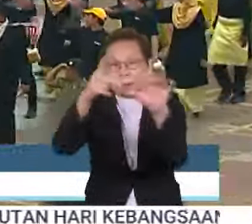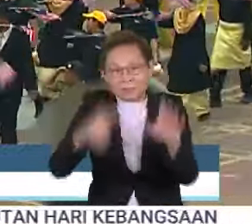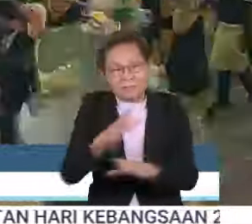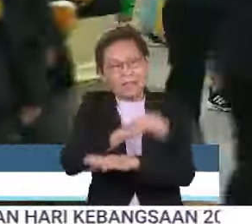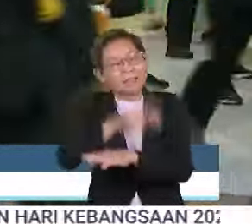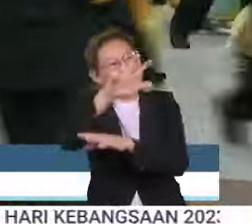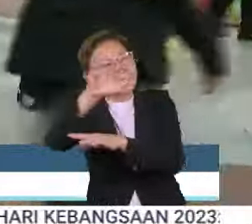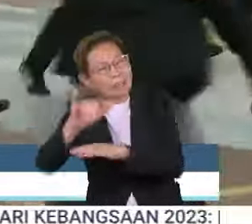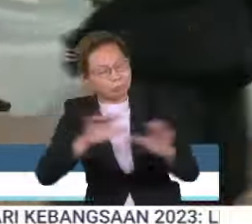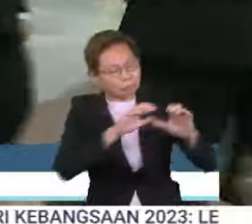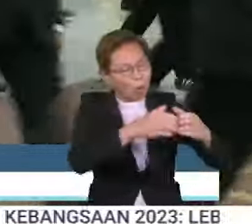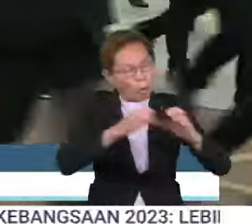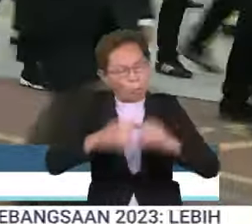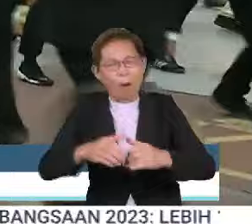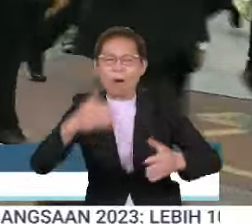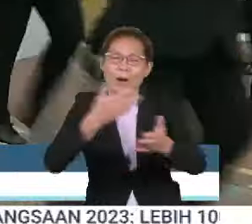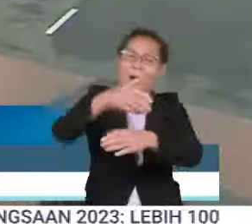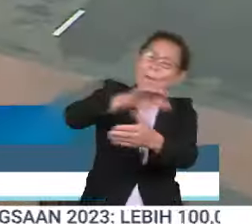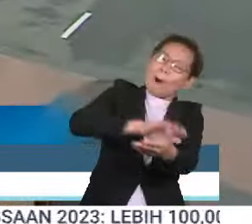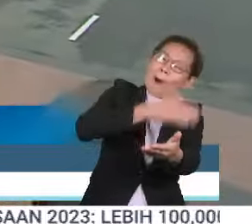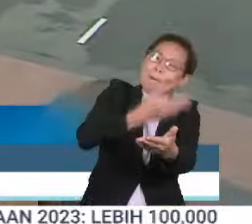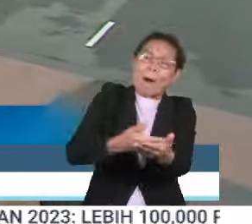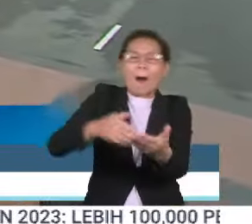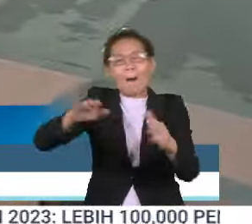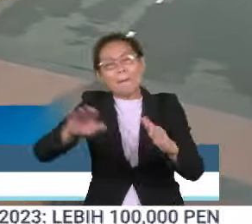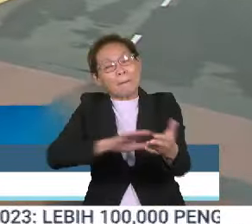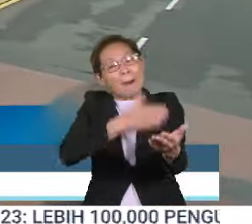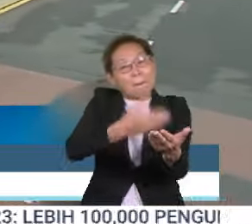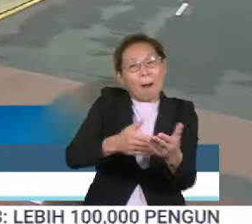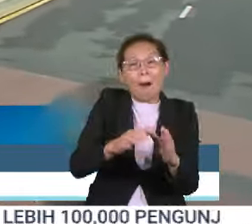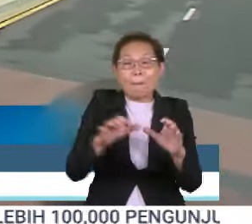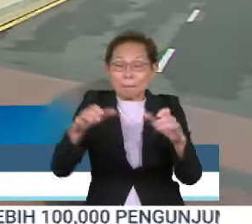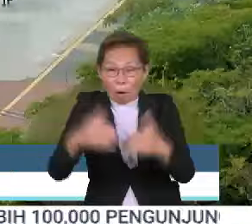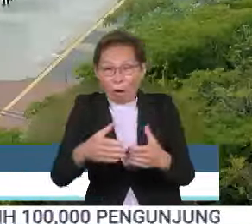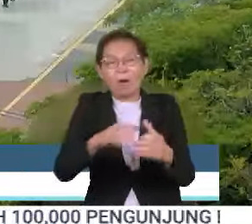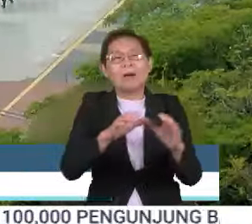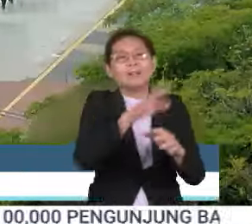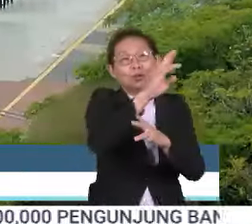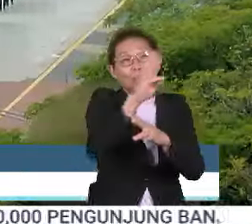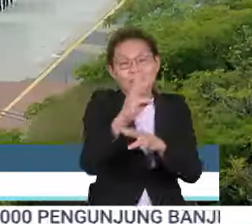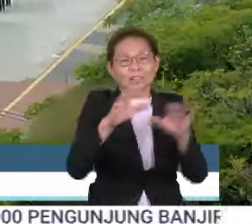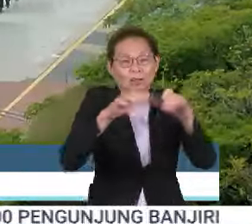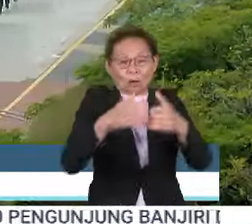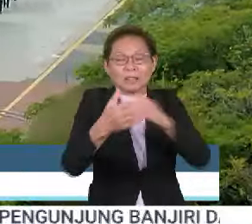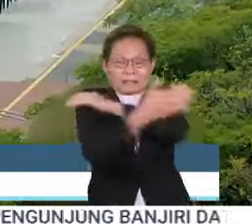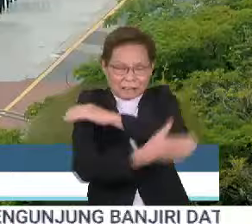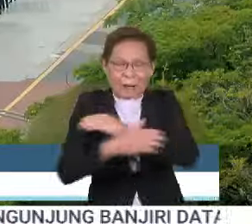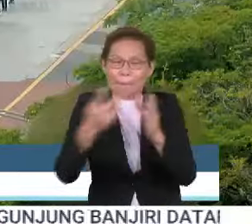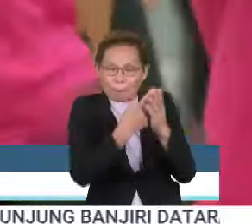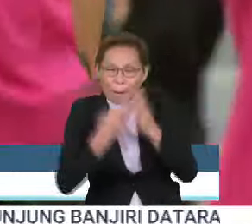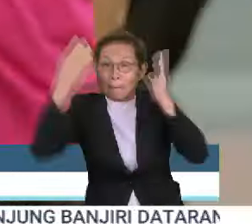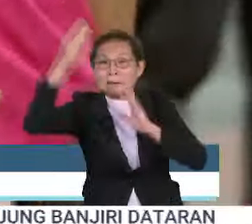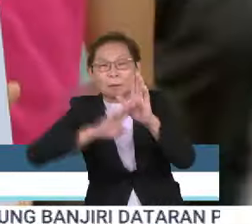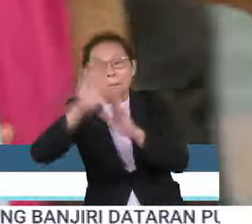dan 36 kumpulan pancaragam. Juga 67 kontinjen antaranya kontinjen kenegaraan, perpaduan